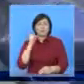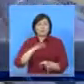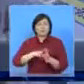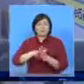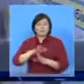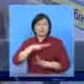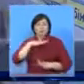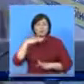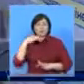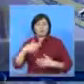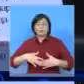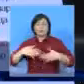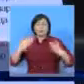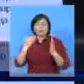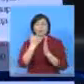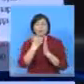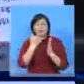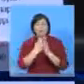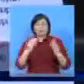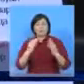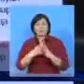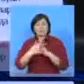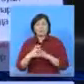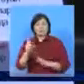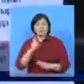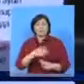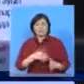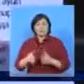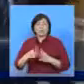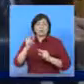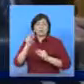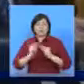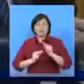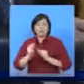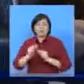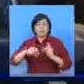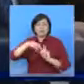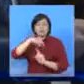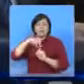реализация нескольких крупных проектов в сфере сельского хозяйства, дорожного строительства и